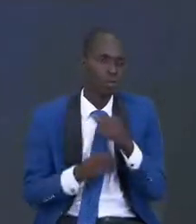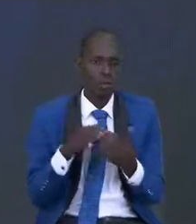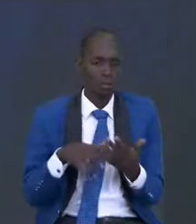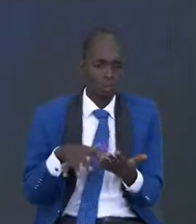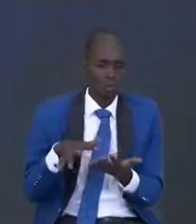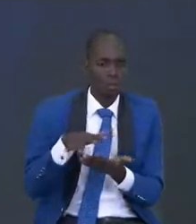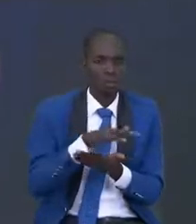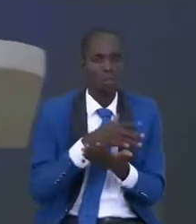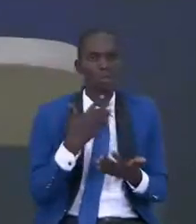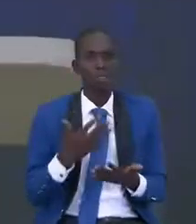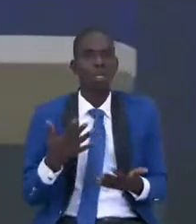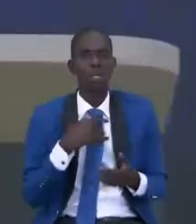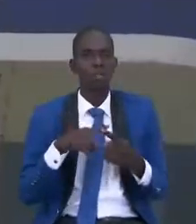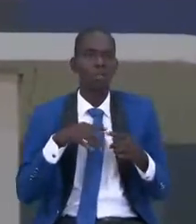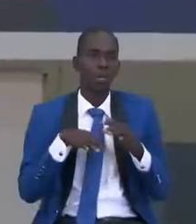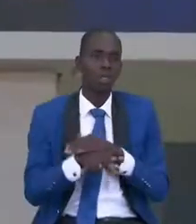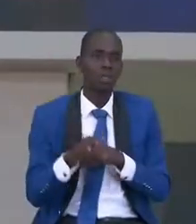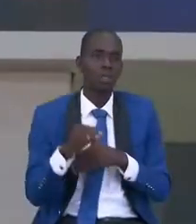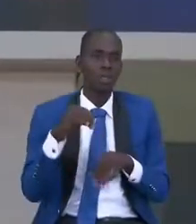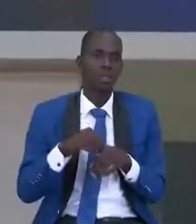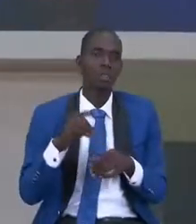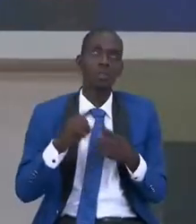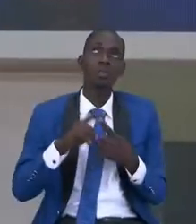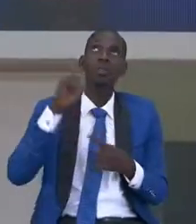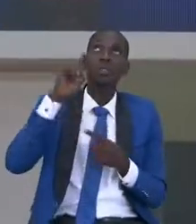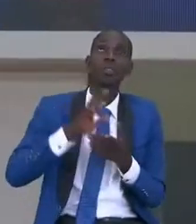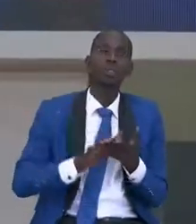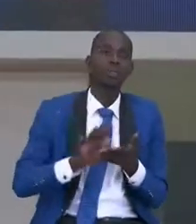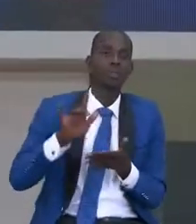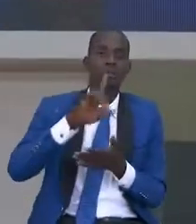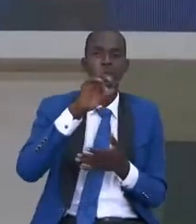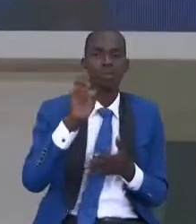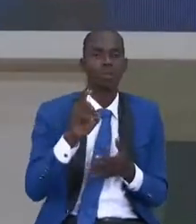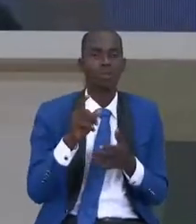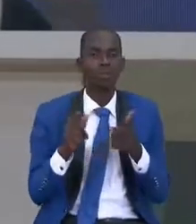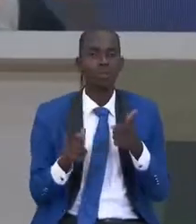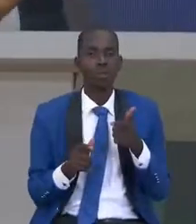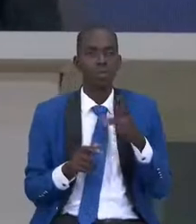entra dans sa gloire. Verset 27.